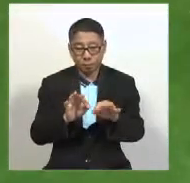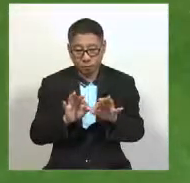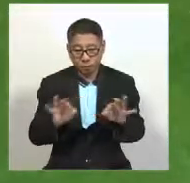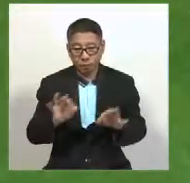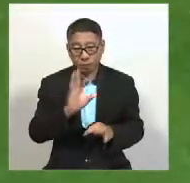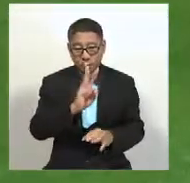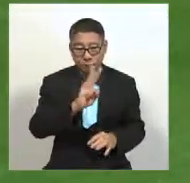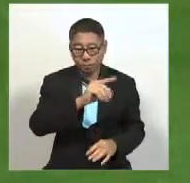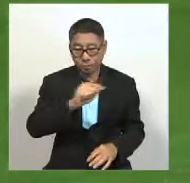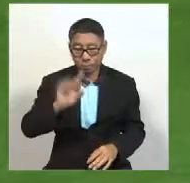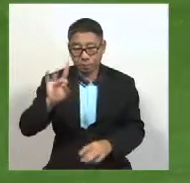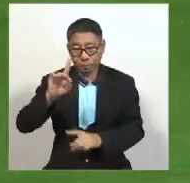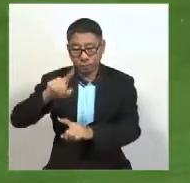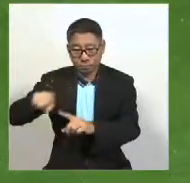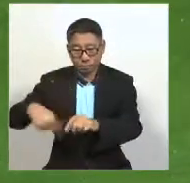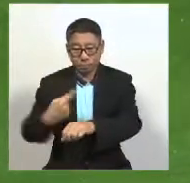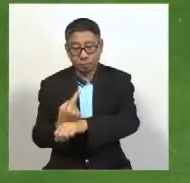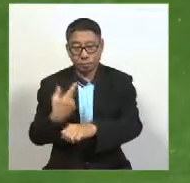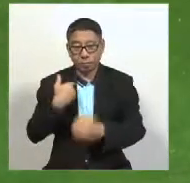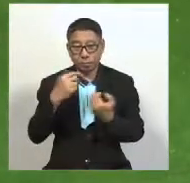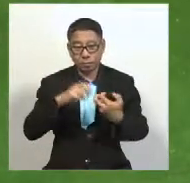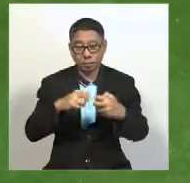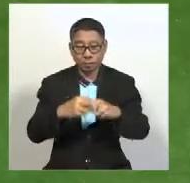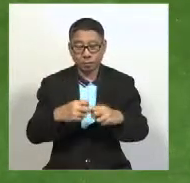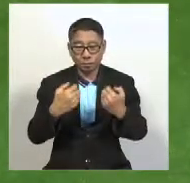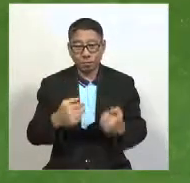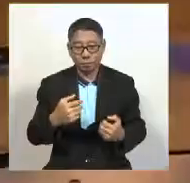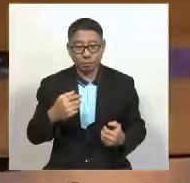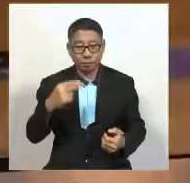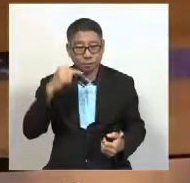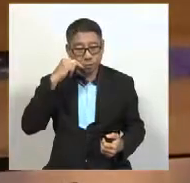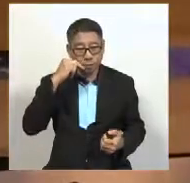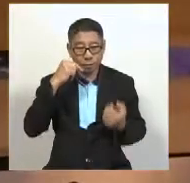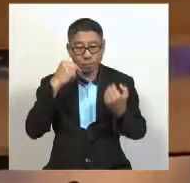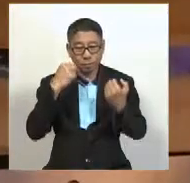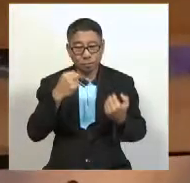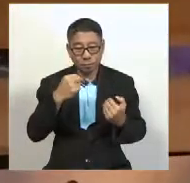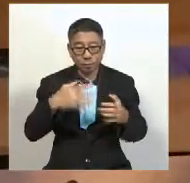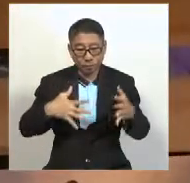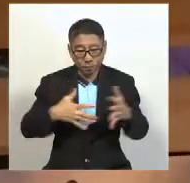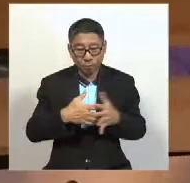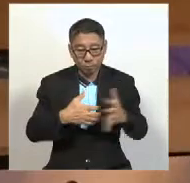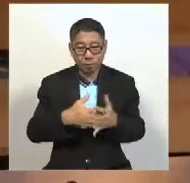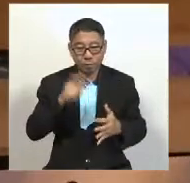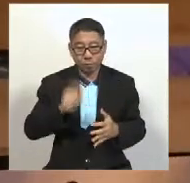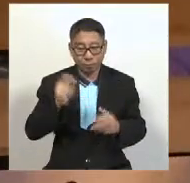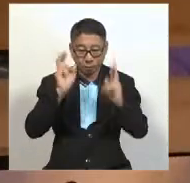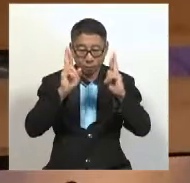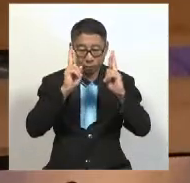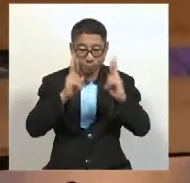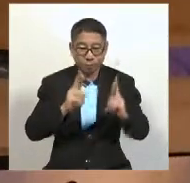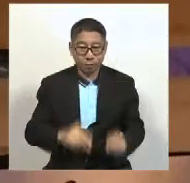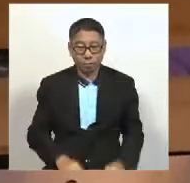ง 6-8 ชั่วโมงต่อครั้งและผู้มีปัญหาทางเดินน้ำดีอุดตันก็ควรใช้อย่างระมัดระวังด้วยนะ